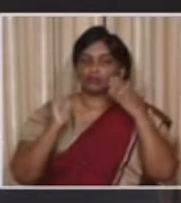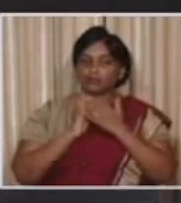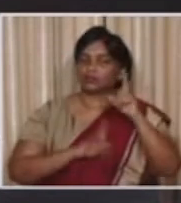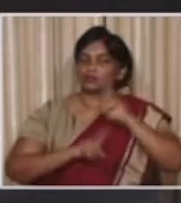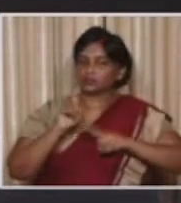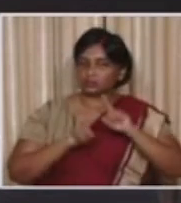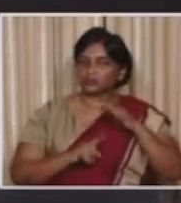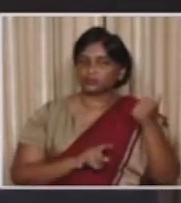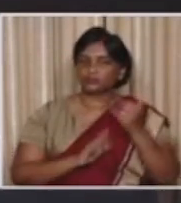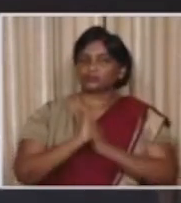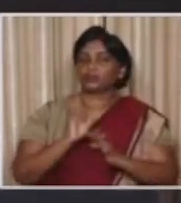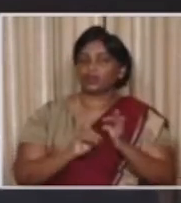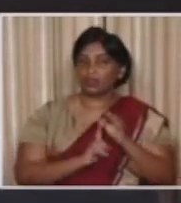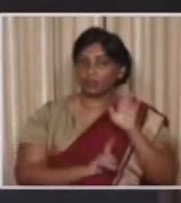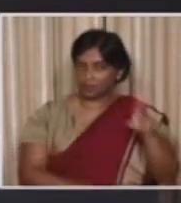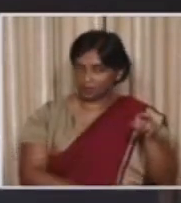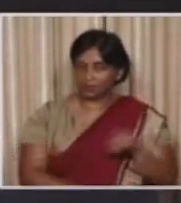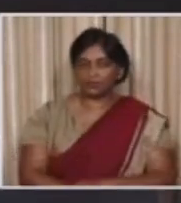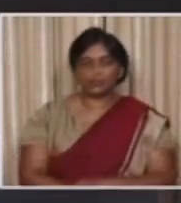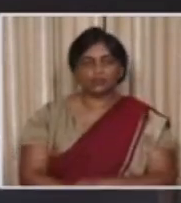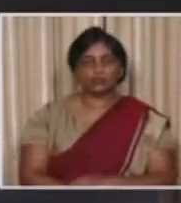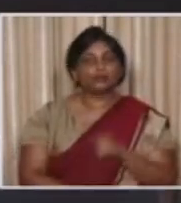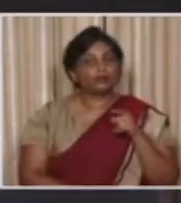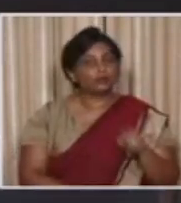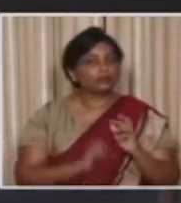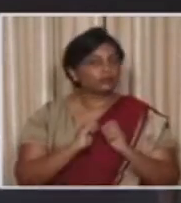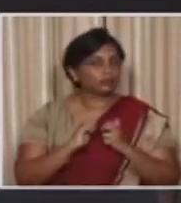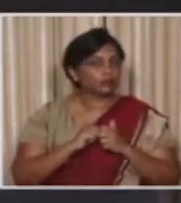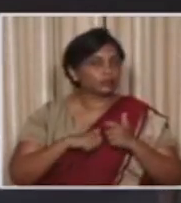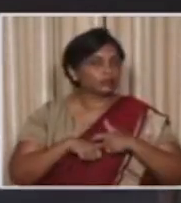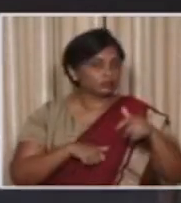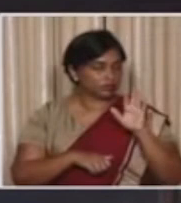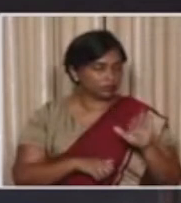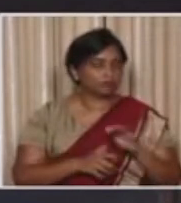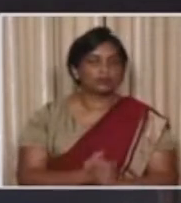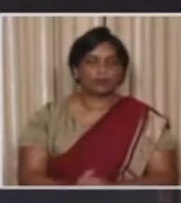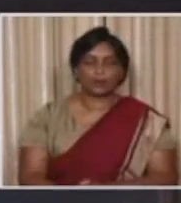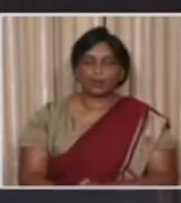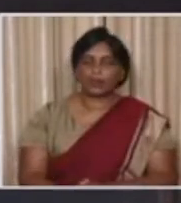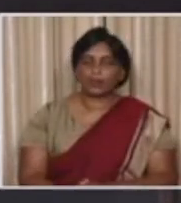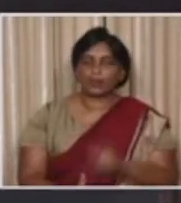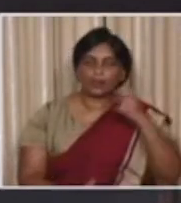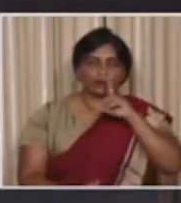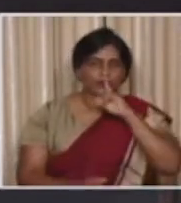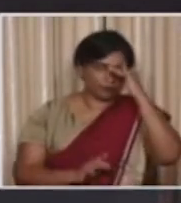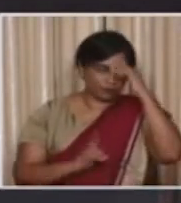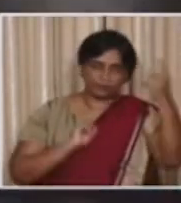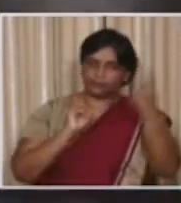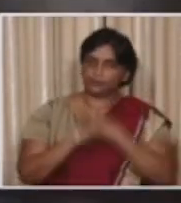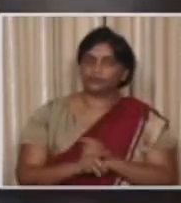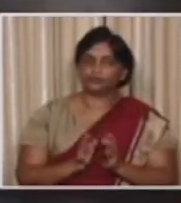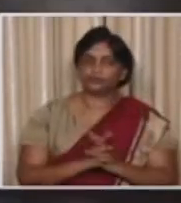කතා කරන්නේ නව අමාත්‍යවරයෙක් යටතේ මේ අර්බුදකාරී අවස්ථාවේදී. ඇත්තටම කොඩ ප්ලීස් ඩෙපියුටි ස්පීකර් විල් ටේක් ද